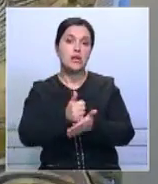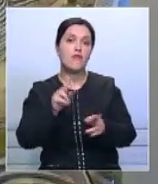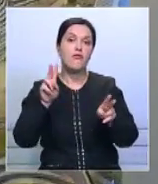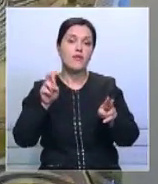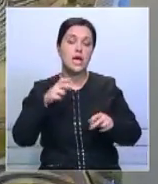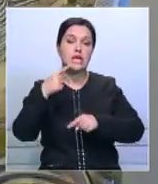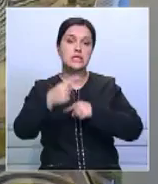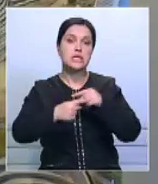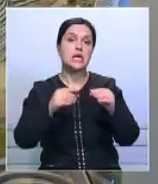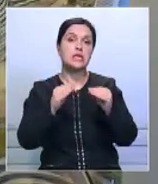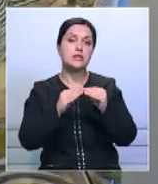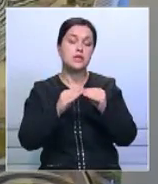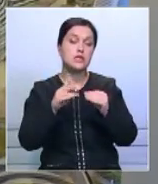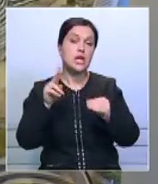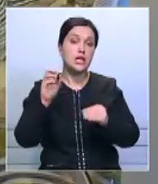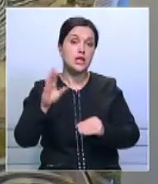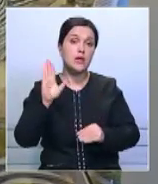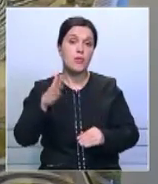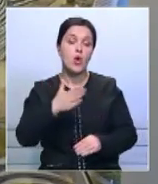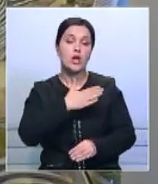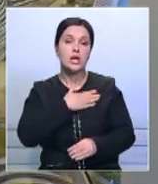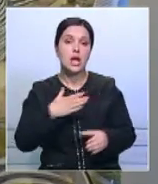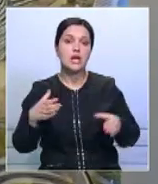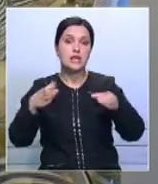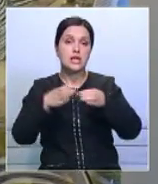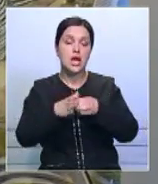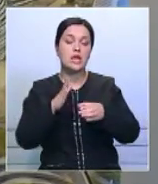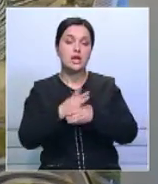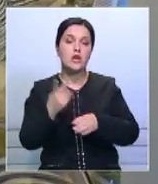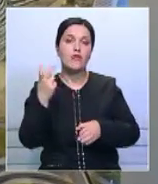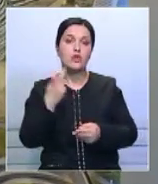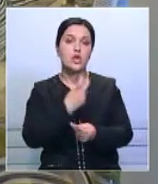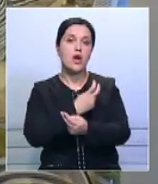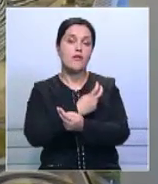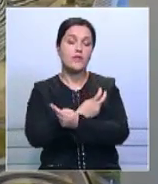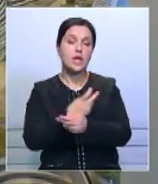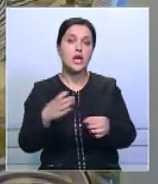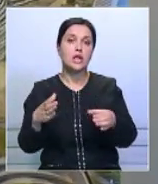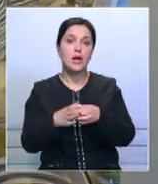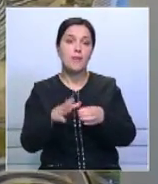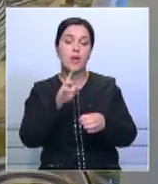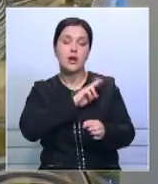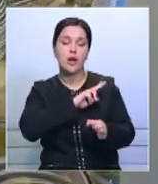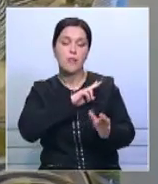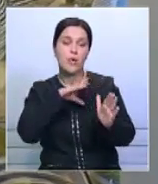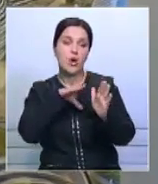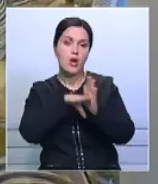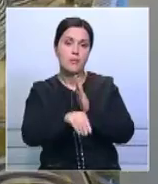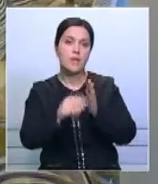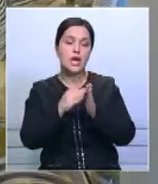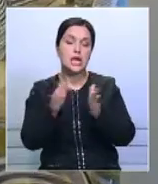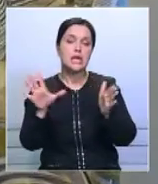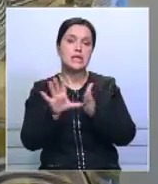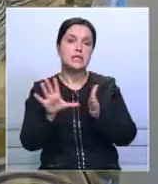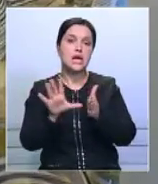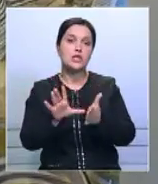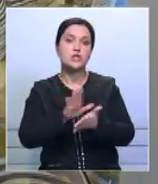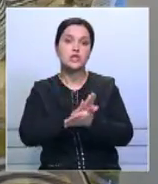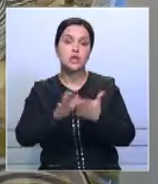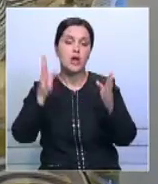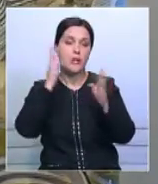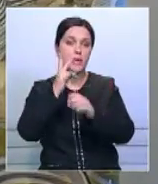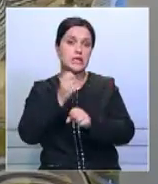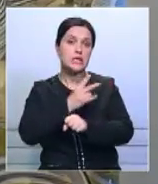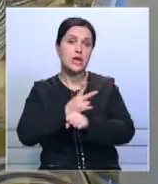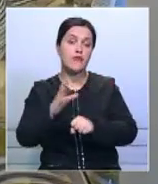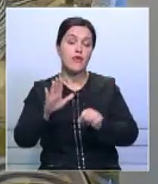следующего десятилетия. Наш кластер состоит из 200 австрийских компаний, которые работают в сфере возобновляемой энергетики. Помимо самой